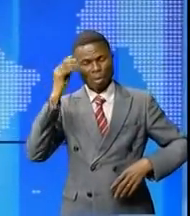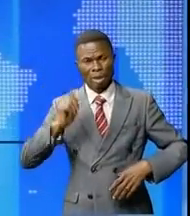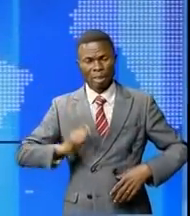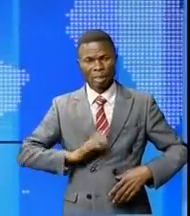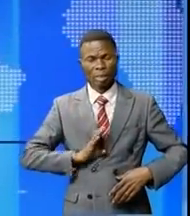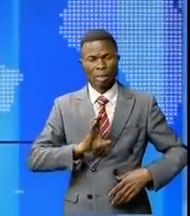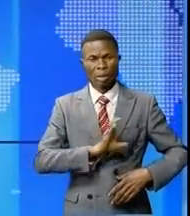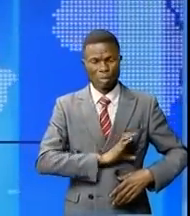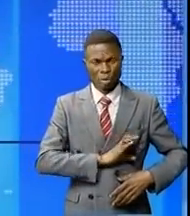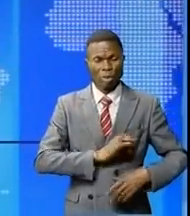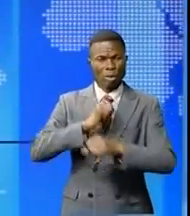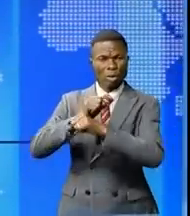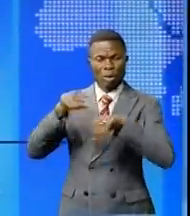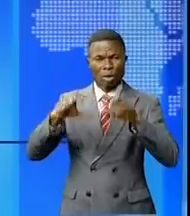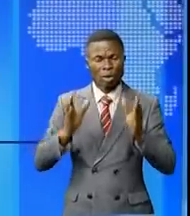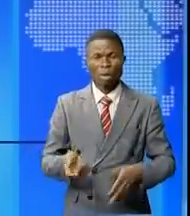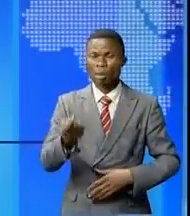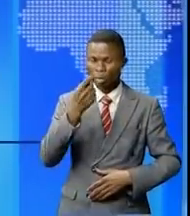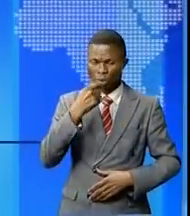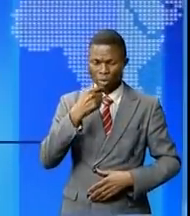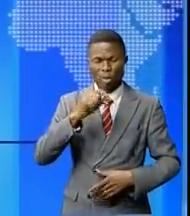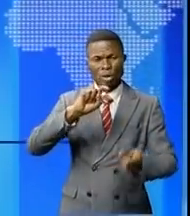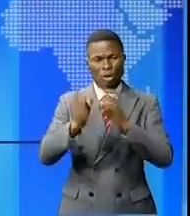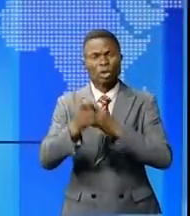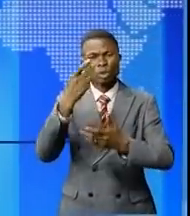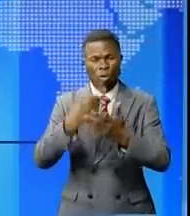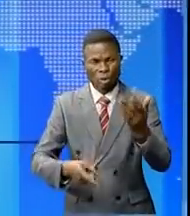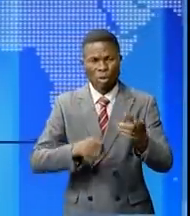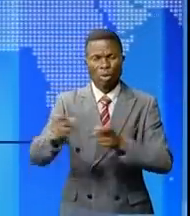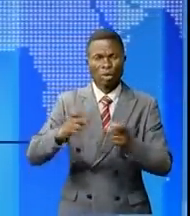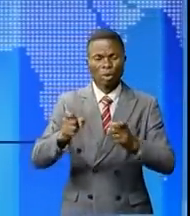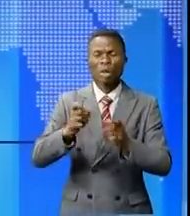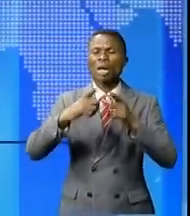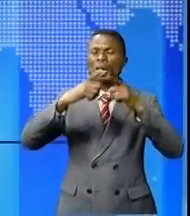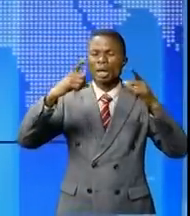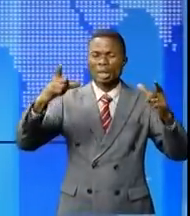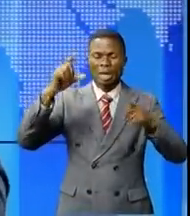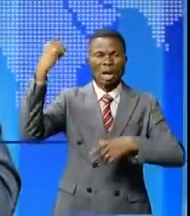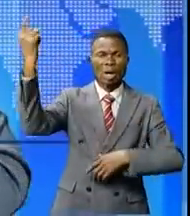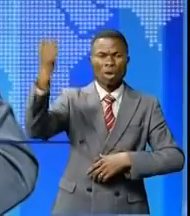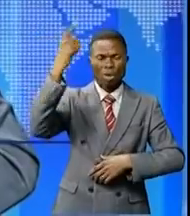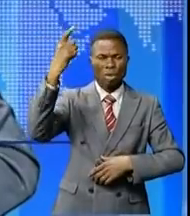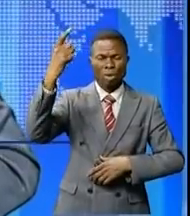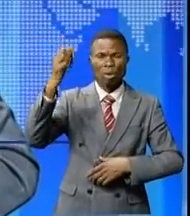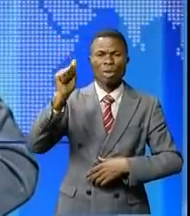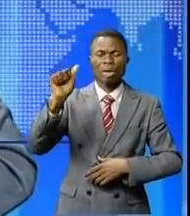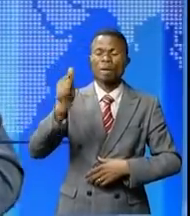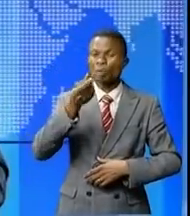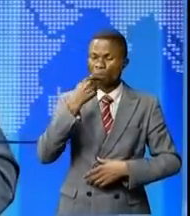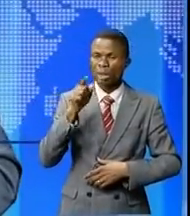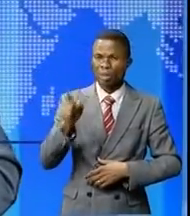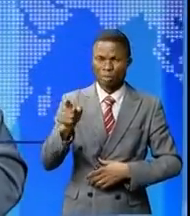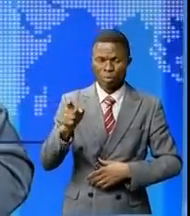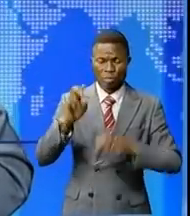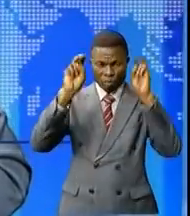en rdc quelle alternative au régime standard long avec aminoglycosides ces